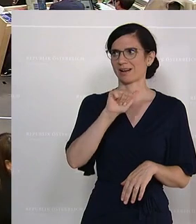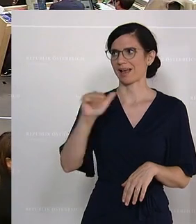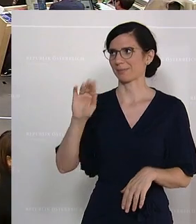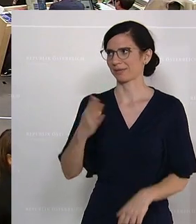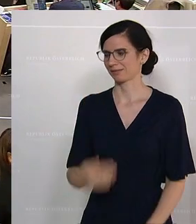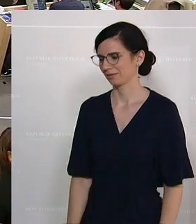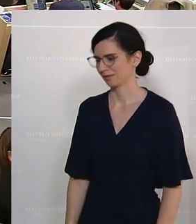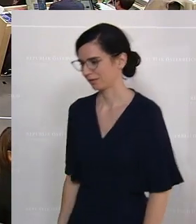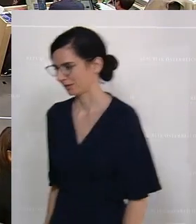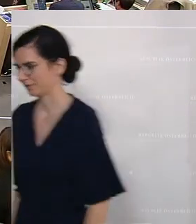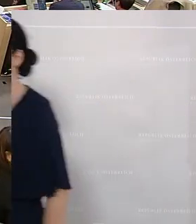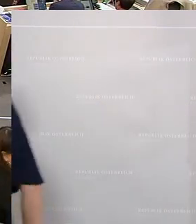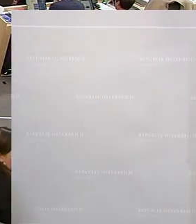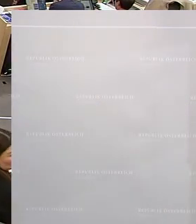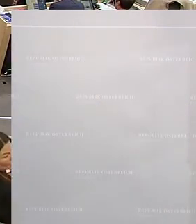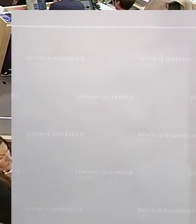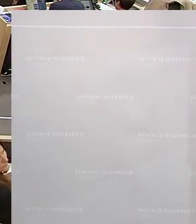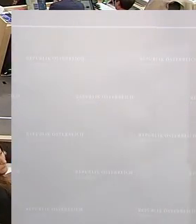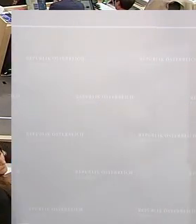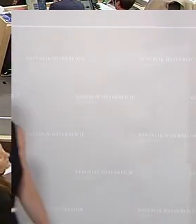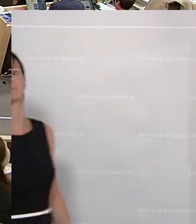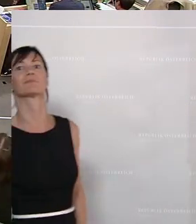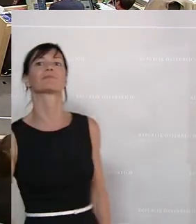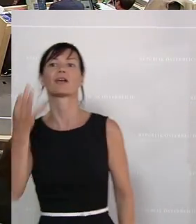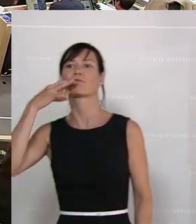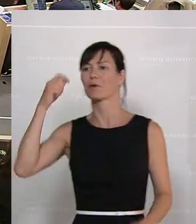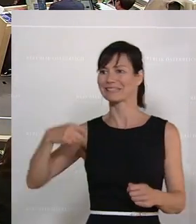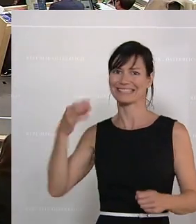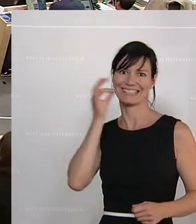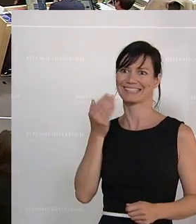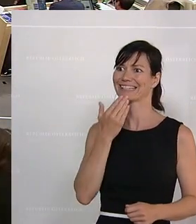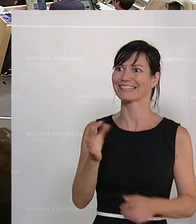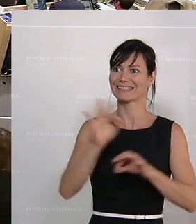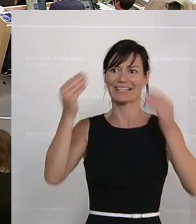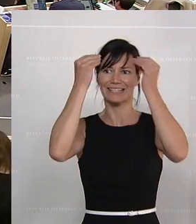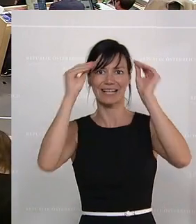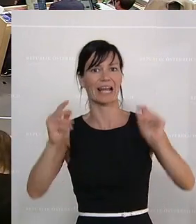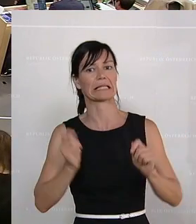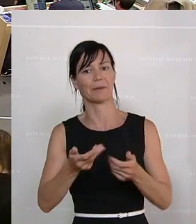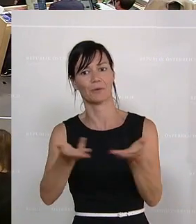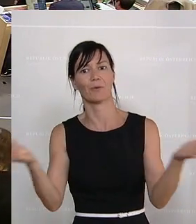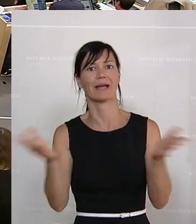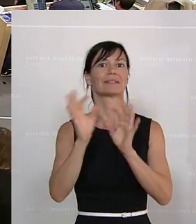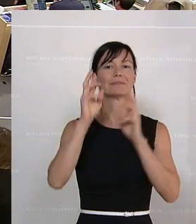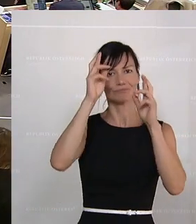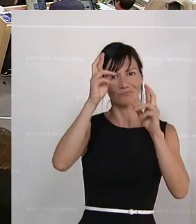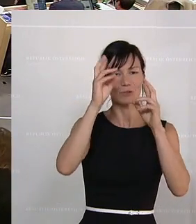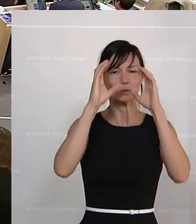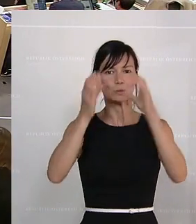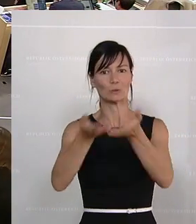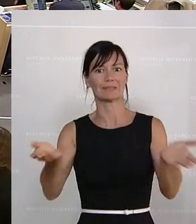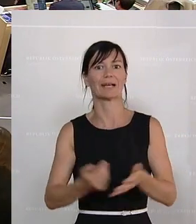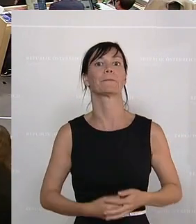bekommen an bord ist nun susanne raab von der vp abgeordnete zuseherinnen und zuseher